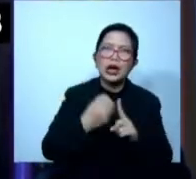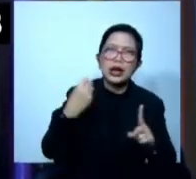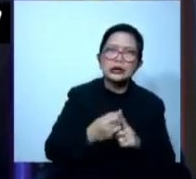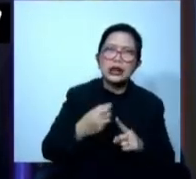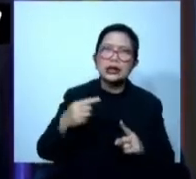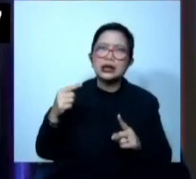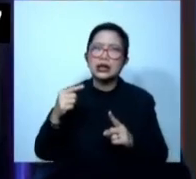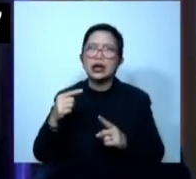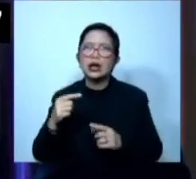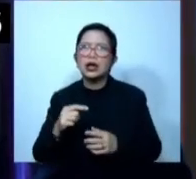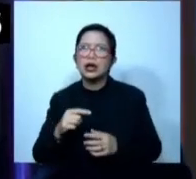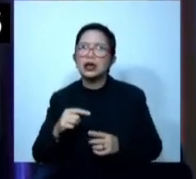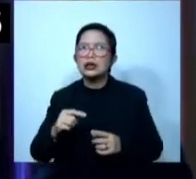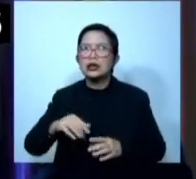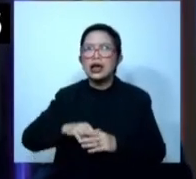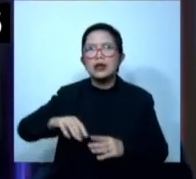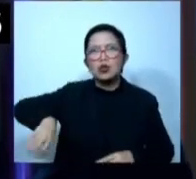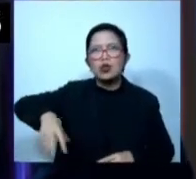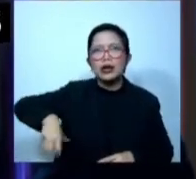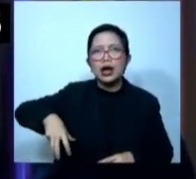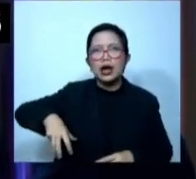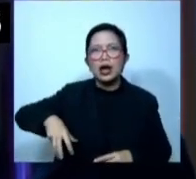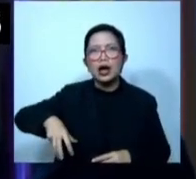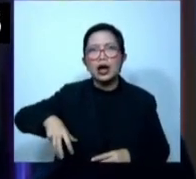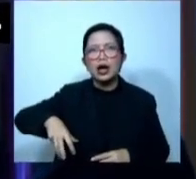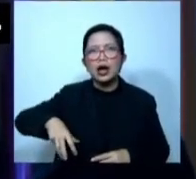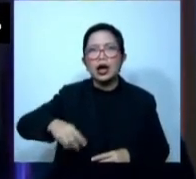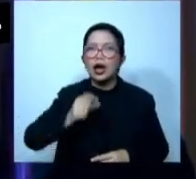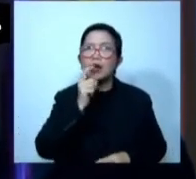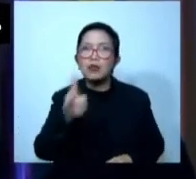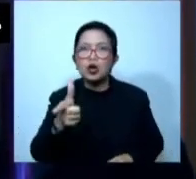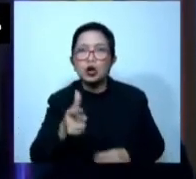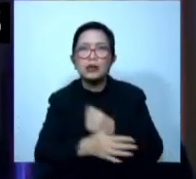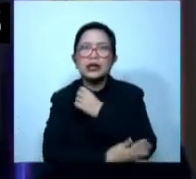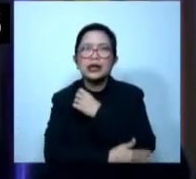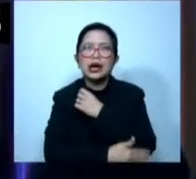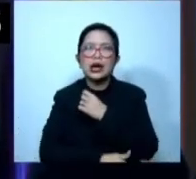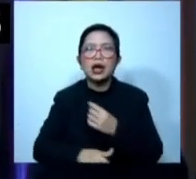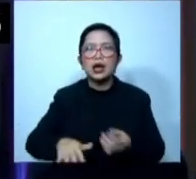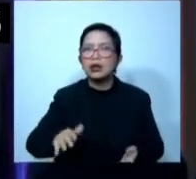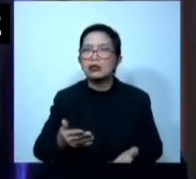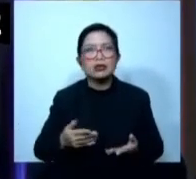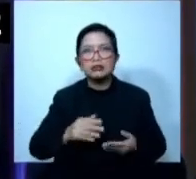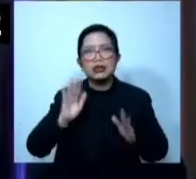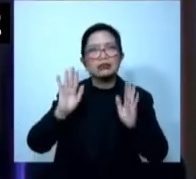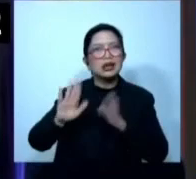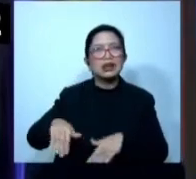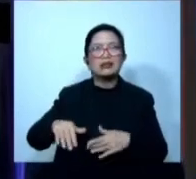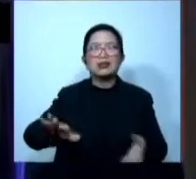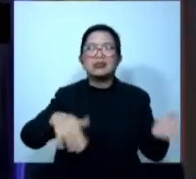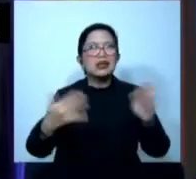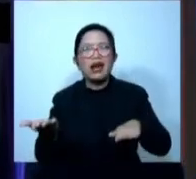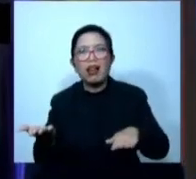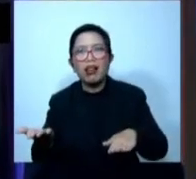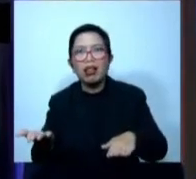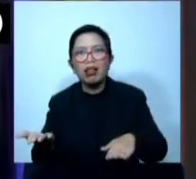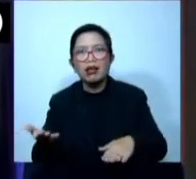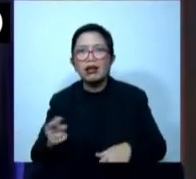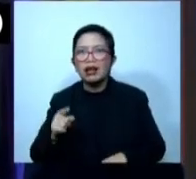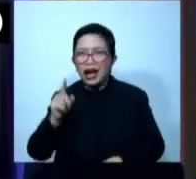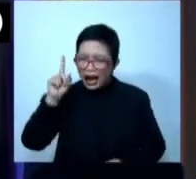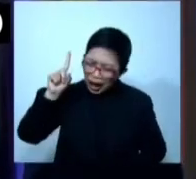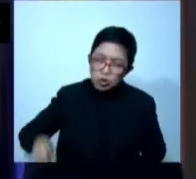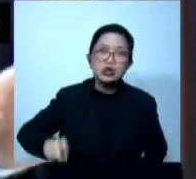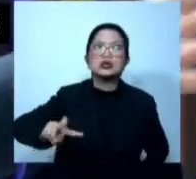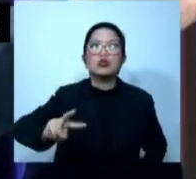tidak diperhatikan, dan dia meninggal korban kekerasan. Apakah akan dibiarkan? Tidak, ini harus diubah. Dan tidak kalah